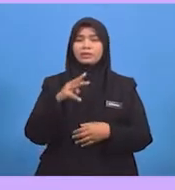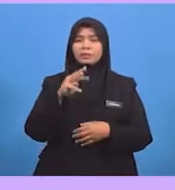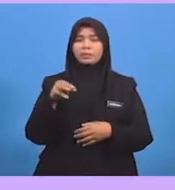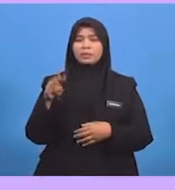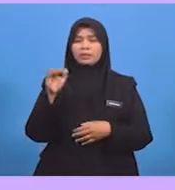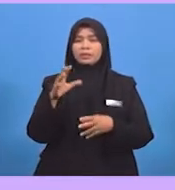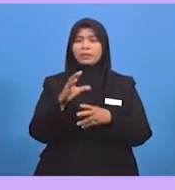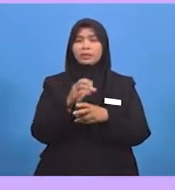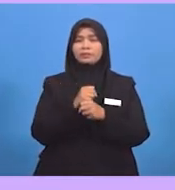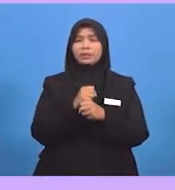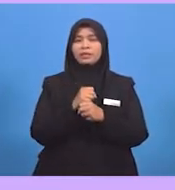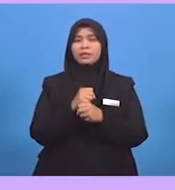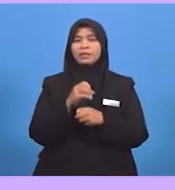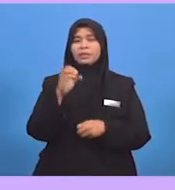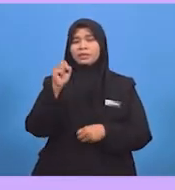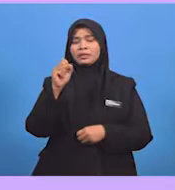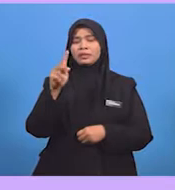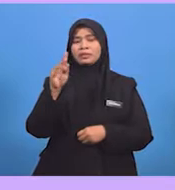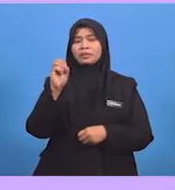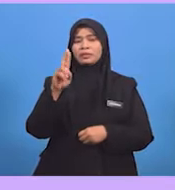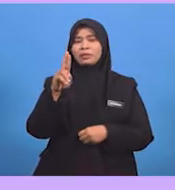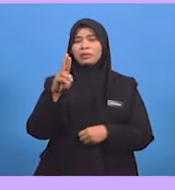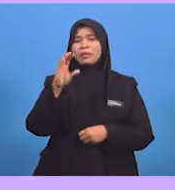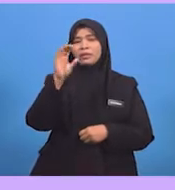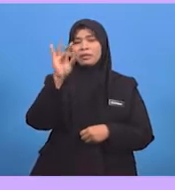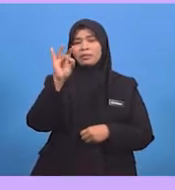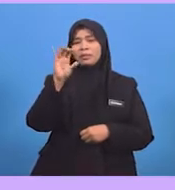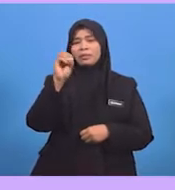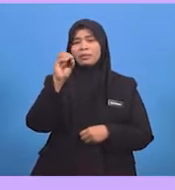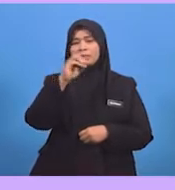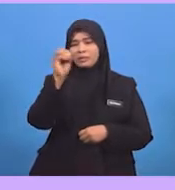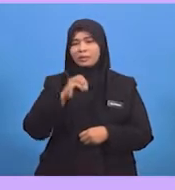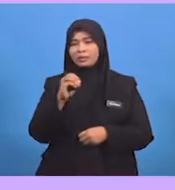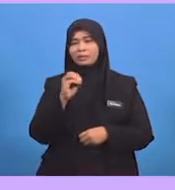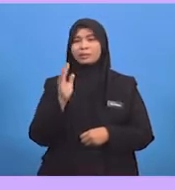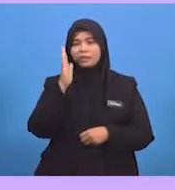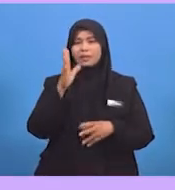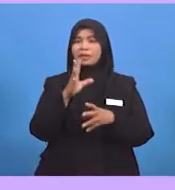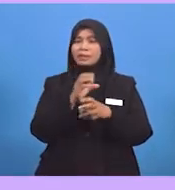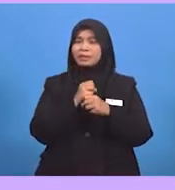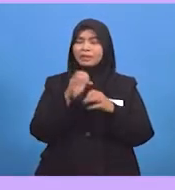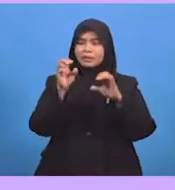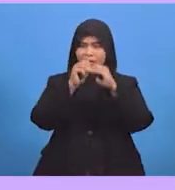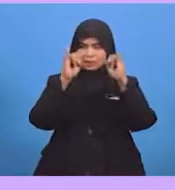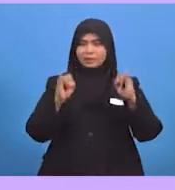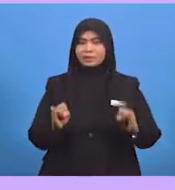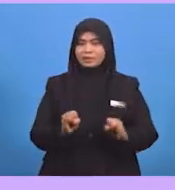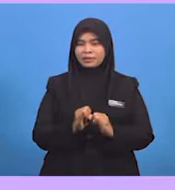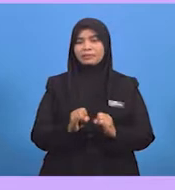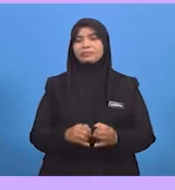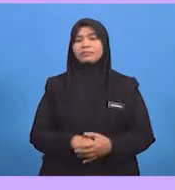mendapat mencapai skor 80% akan diberi sijil pencapaian melalui email